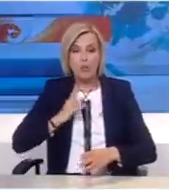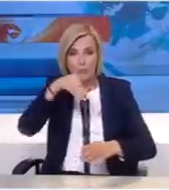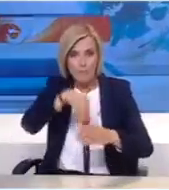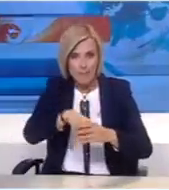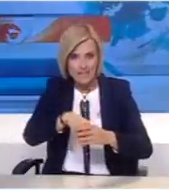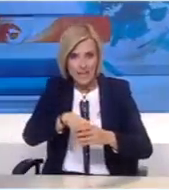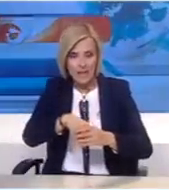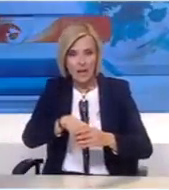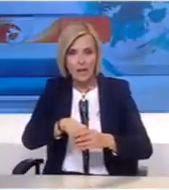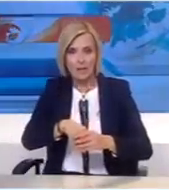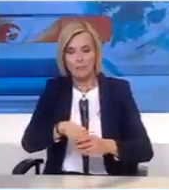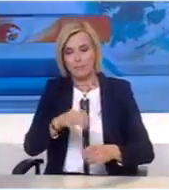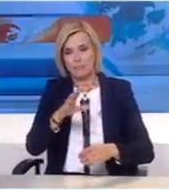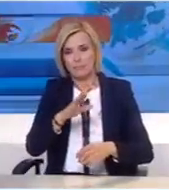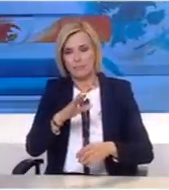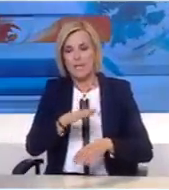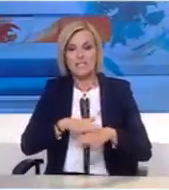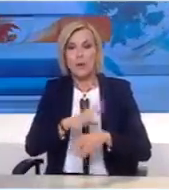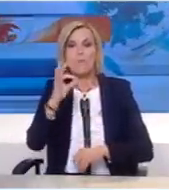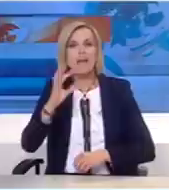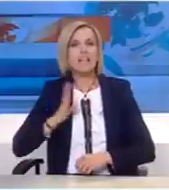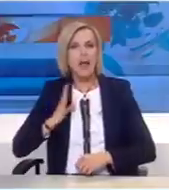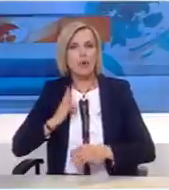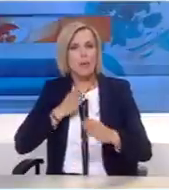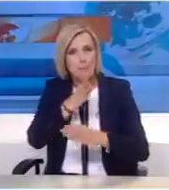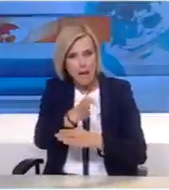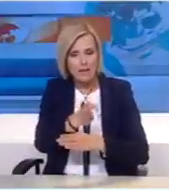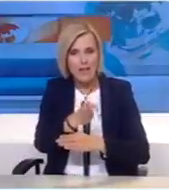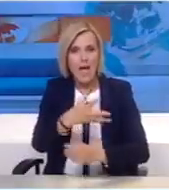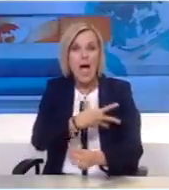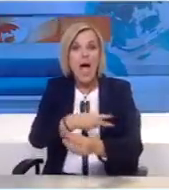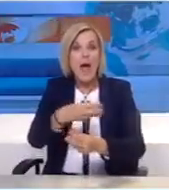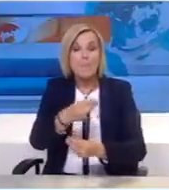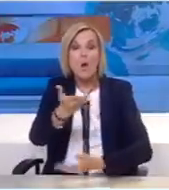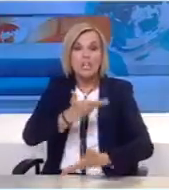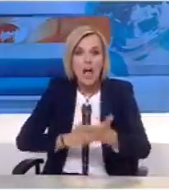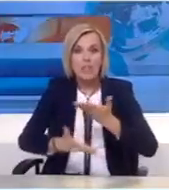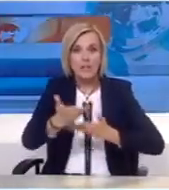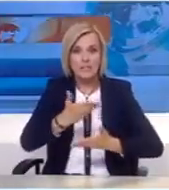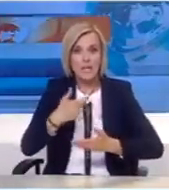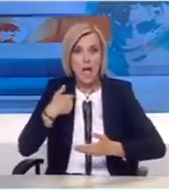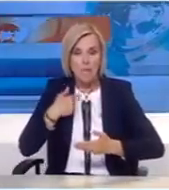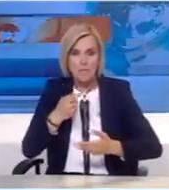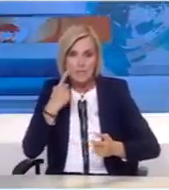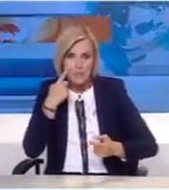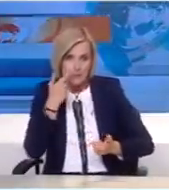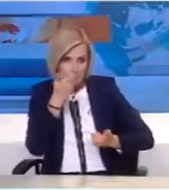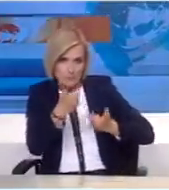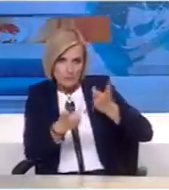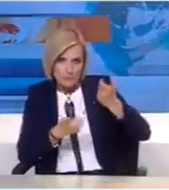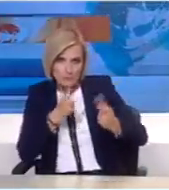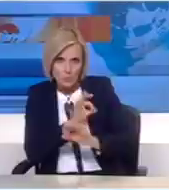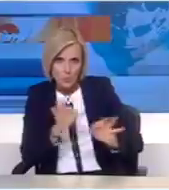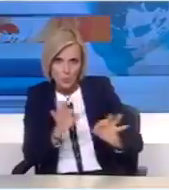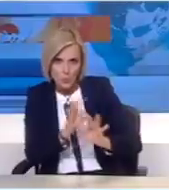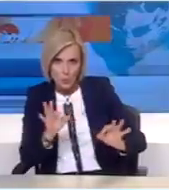που υποβάλλονται μέρα παραμέρα σε αιμοκάθαρση, θα μπορούσαν με όρους ασφάλειας να συνεχίσουν την αιμοκάθαρσή τους μέχρι να οργανώσουμε μια